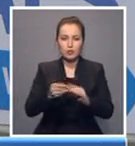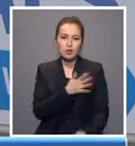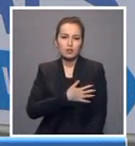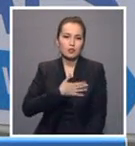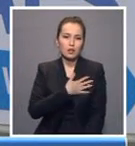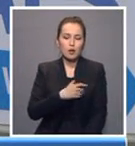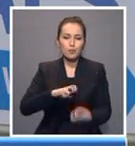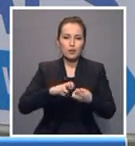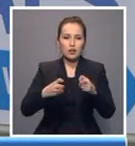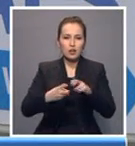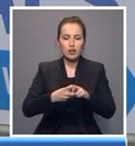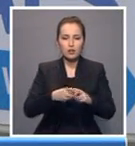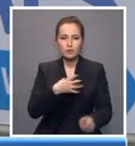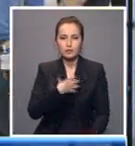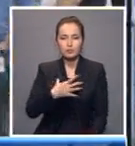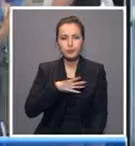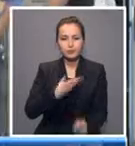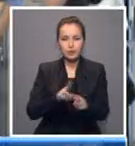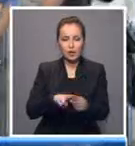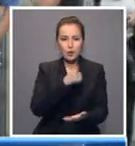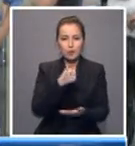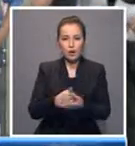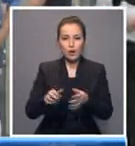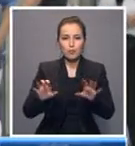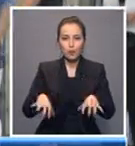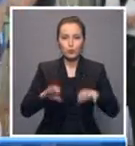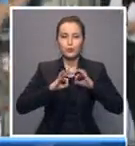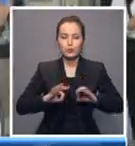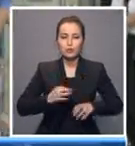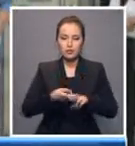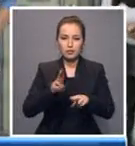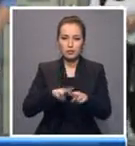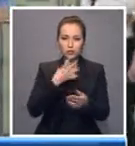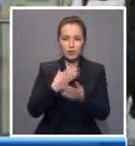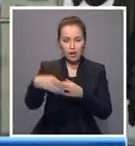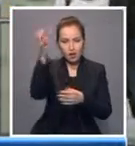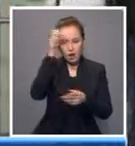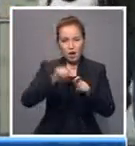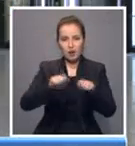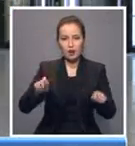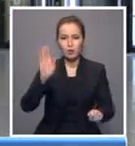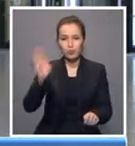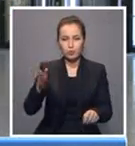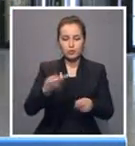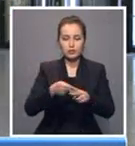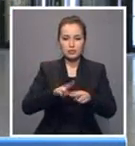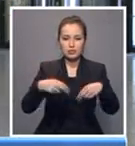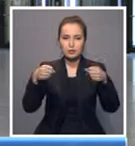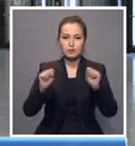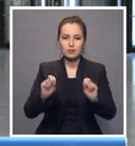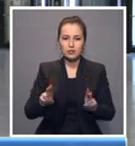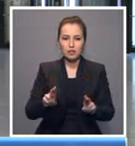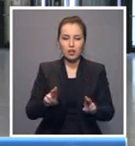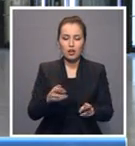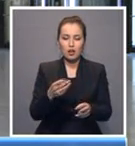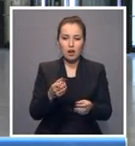алаңдатқан басты проблемалар. Бас прокуратура жанындағы құқық қорғау органдарының академиясы негізінде құрылатын өңірлік хаб осы